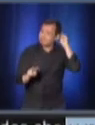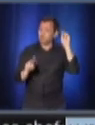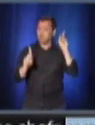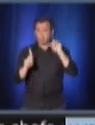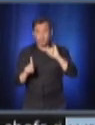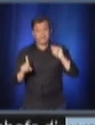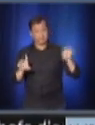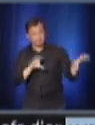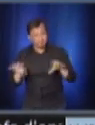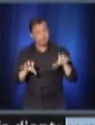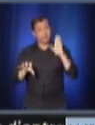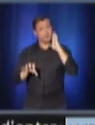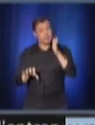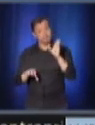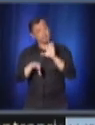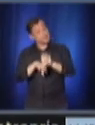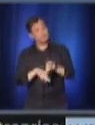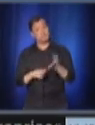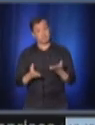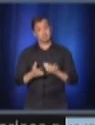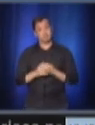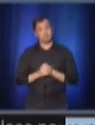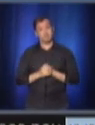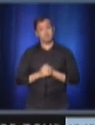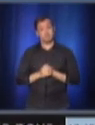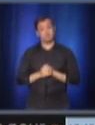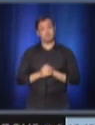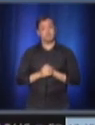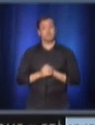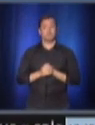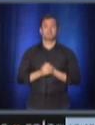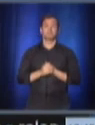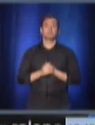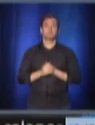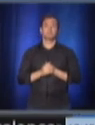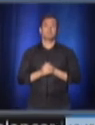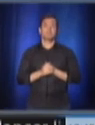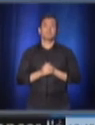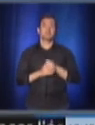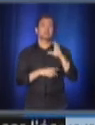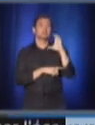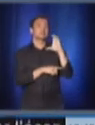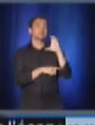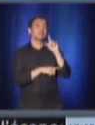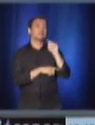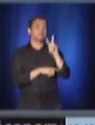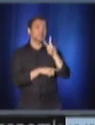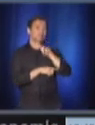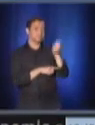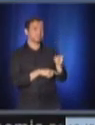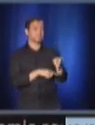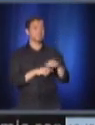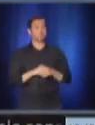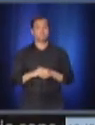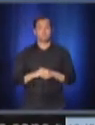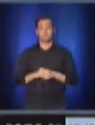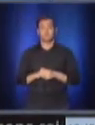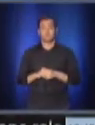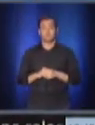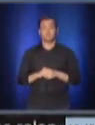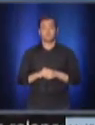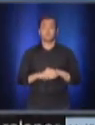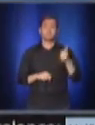consignes. J'ai également une question. Des centaines de scientifiques disent que le virus est aérien